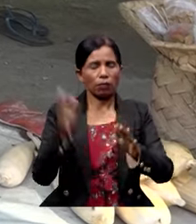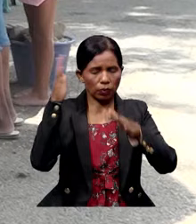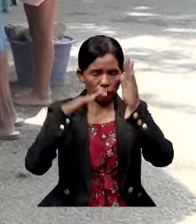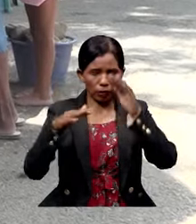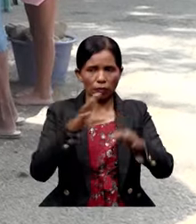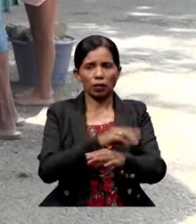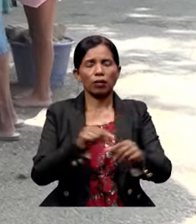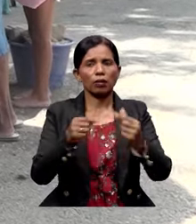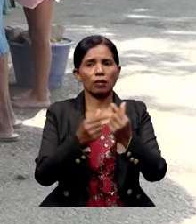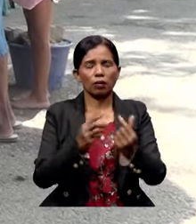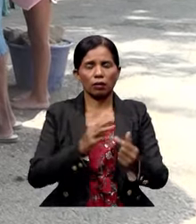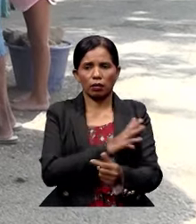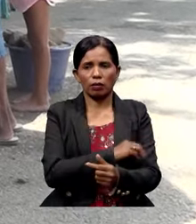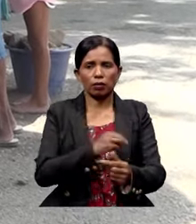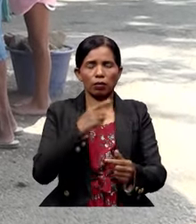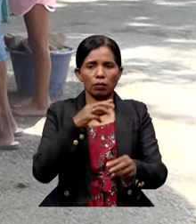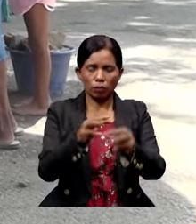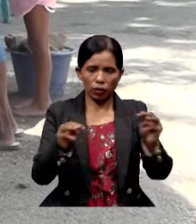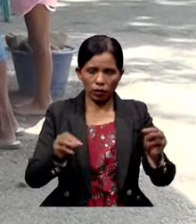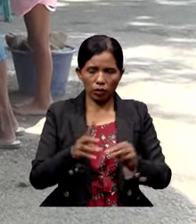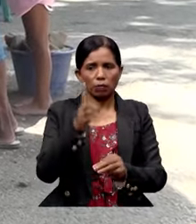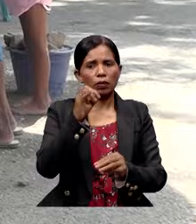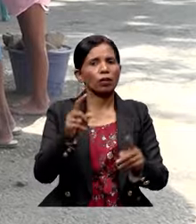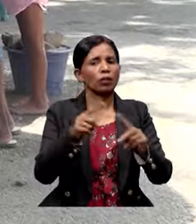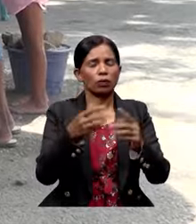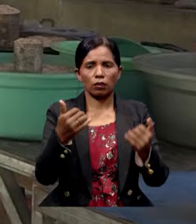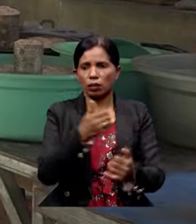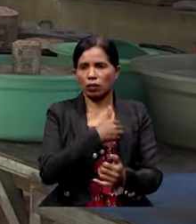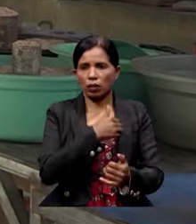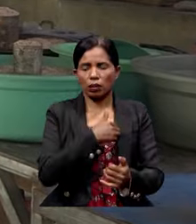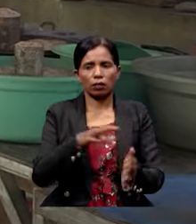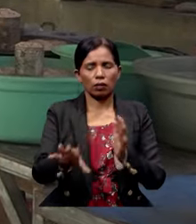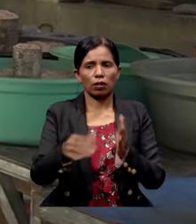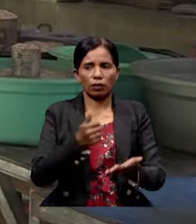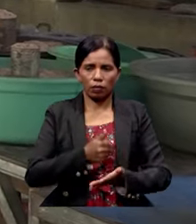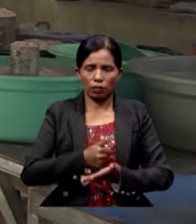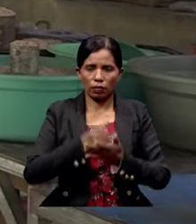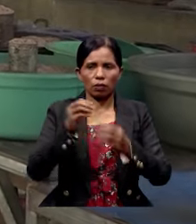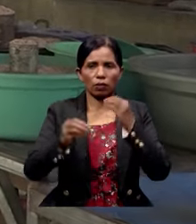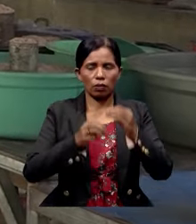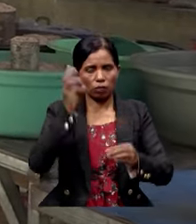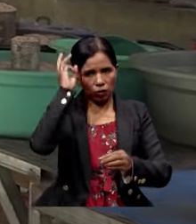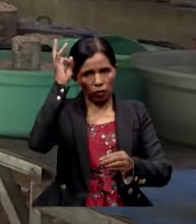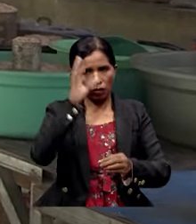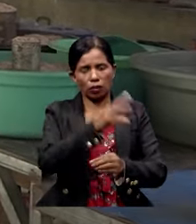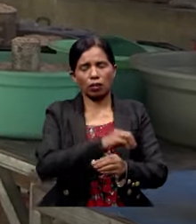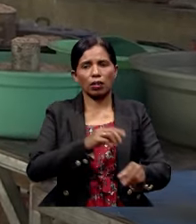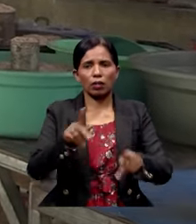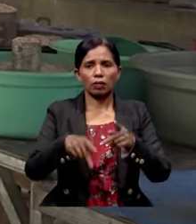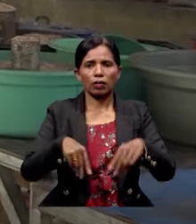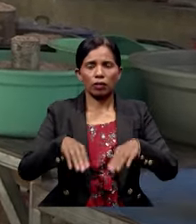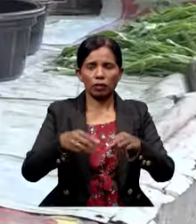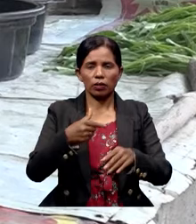ho di informa ba diresang senyamento munisipi dili mebe to agora sedau kia solusang. Relasion ho preocupasang vendedor sira nian ne